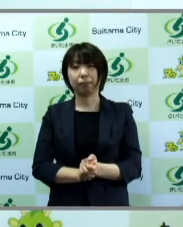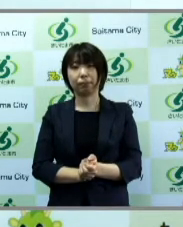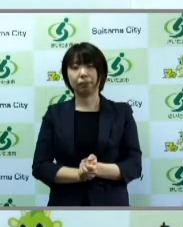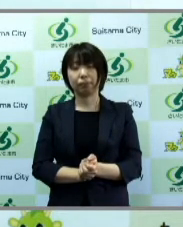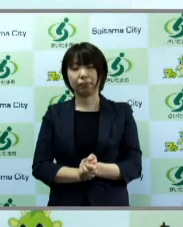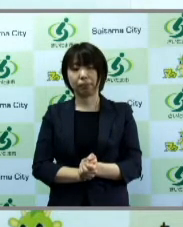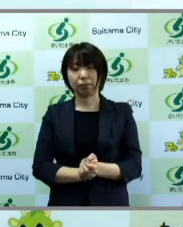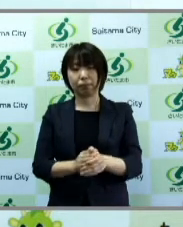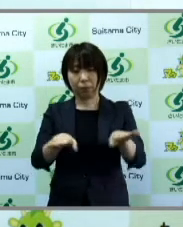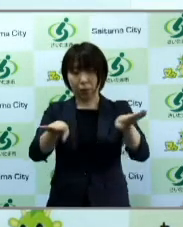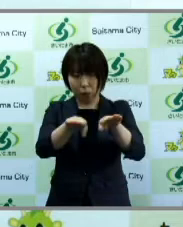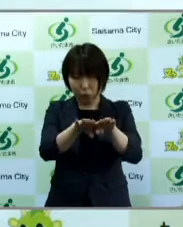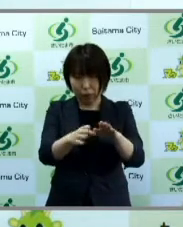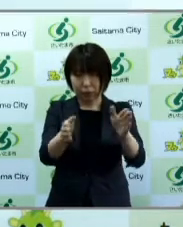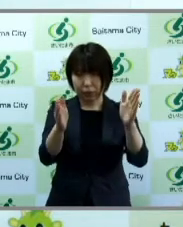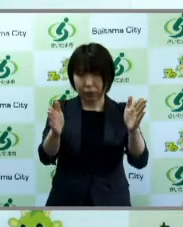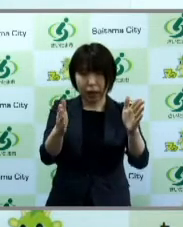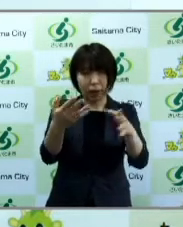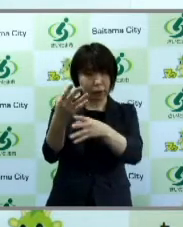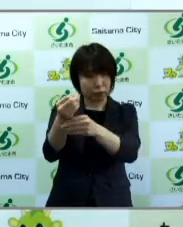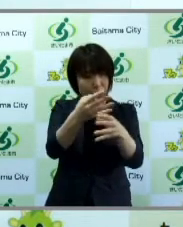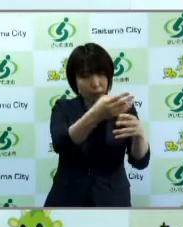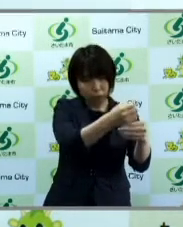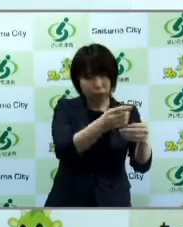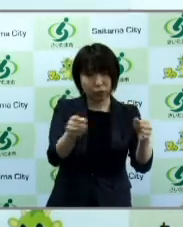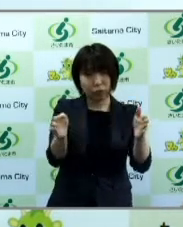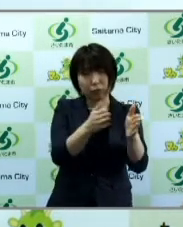期間等については現時点